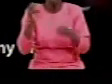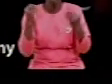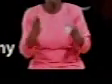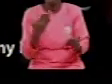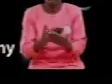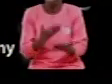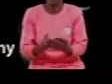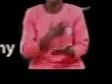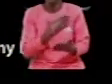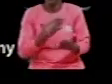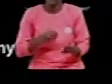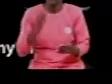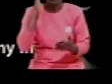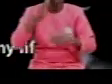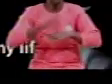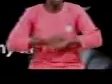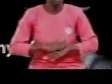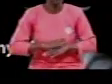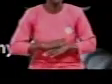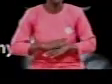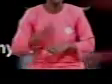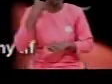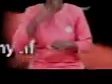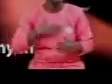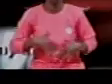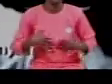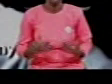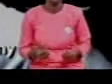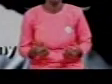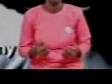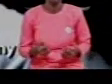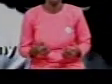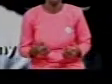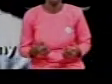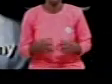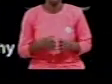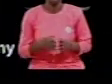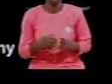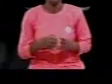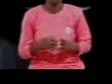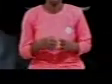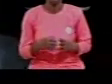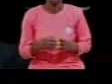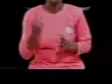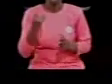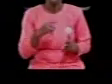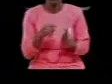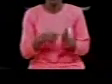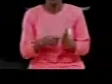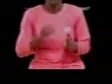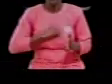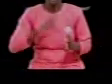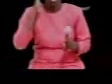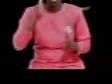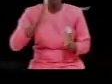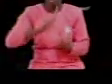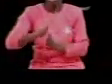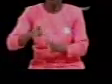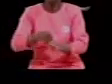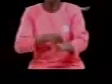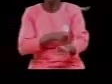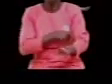للاخر ايوه دي مكسبها مكسب العمر فلوس كتير كتير